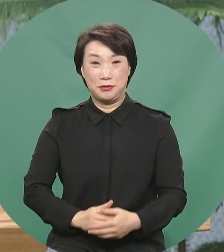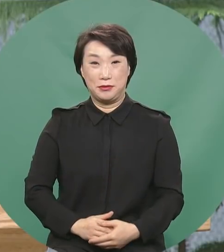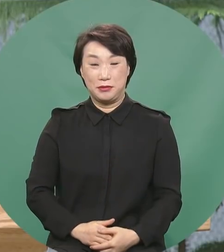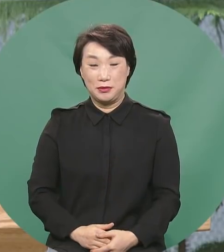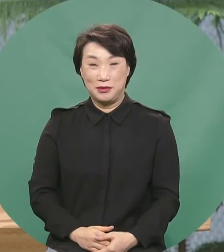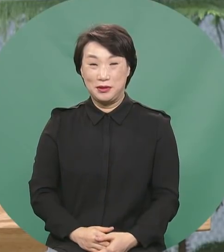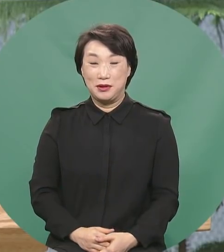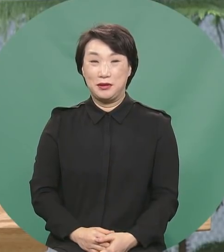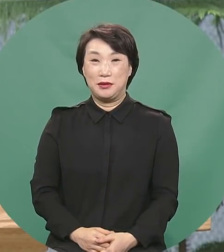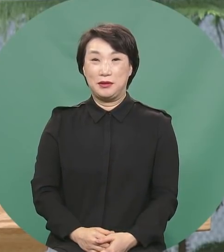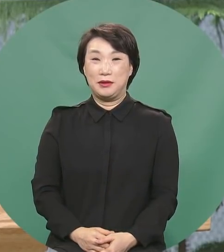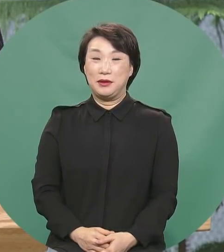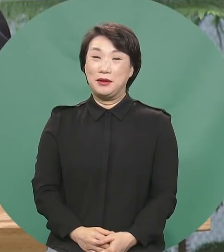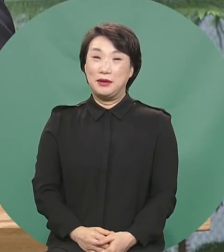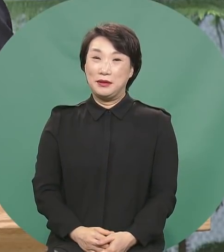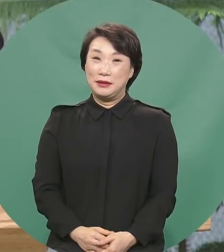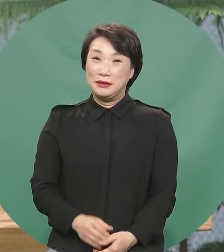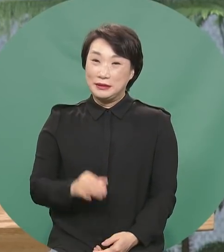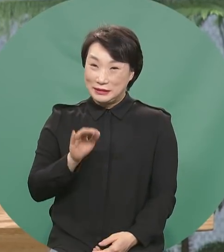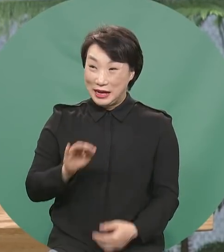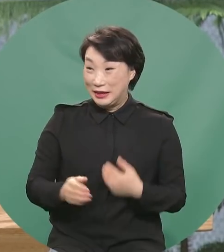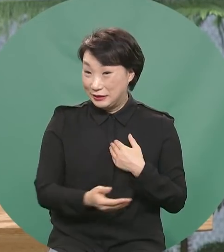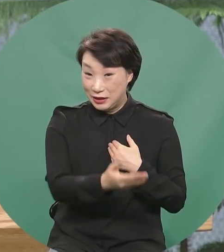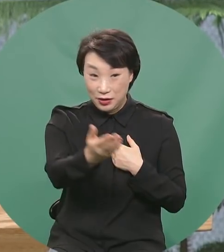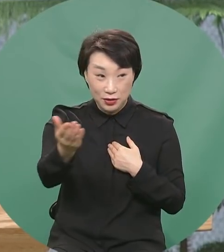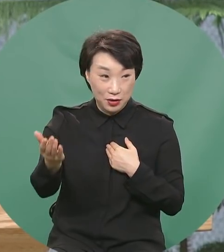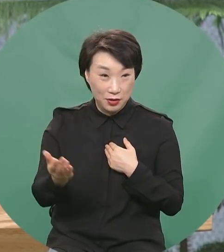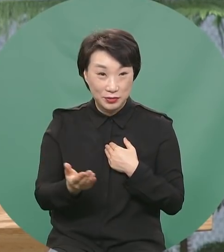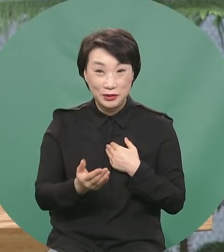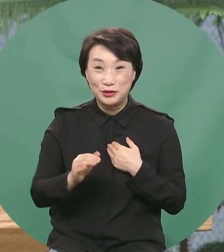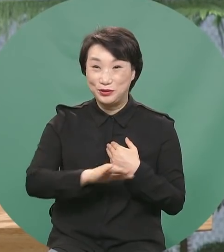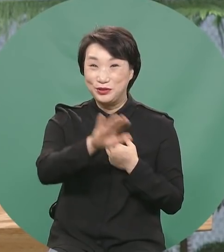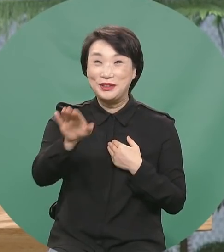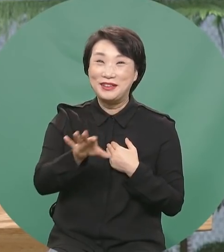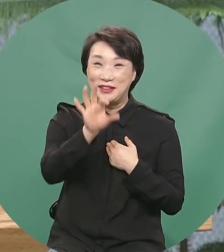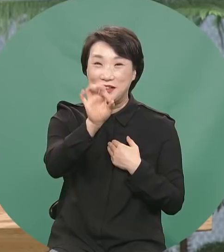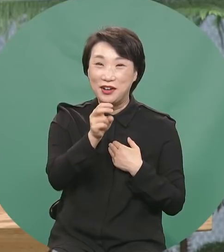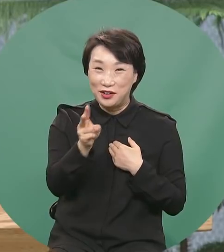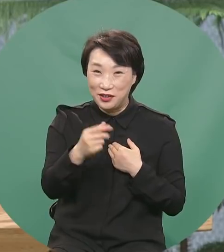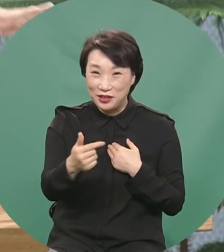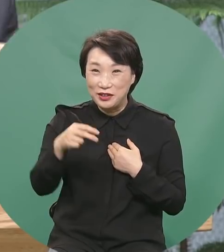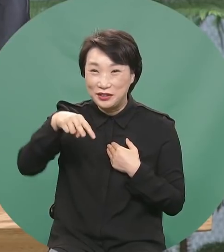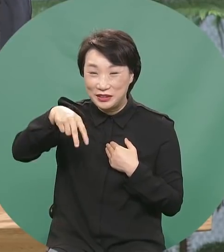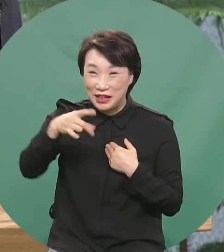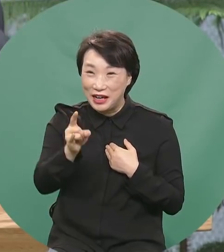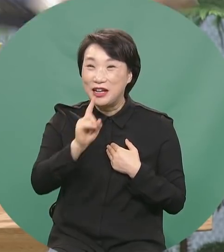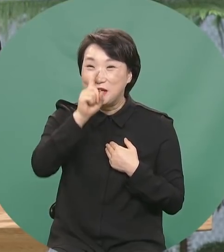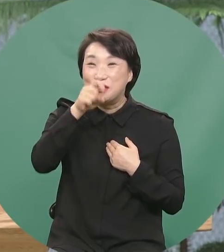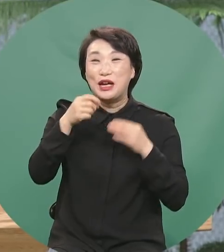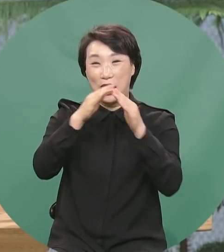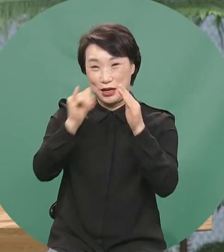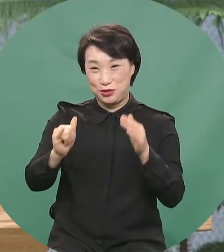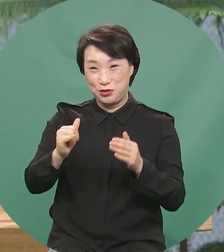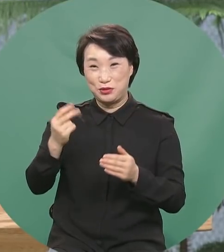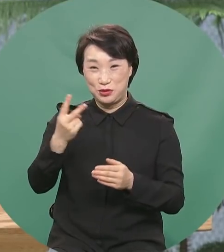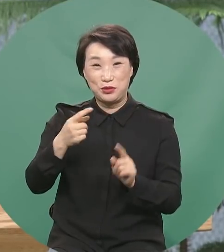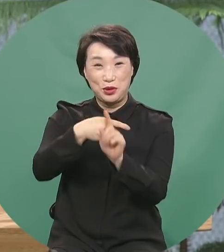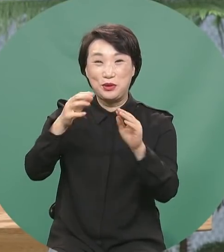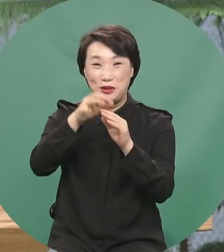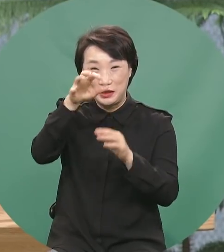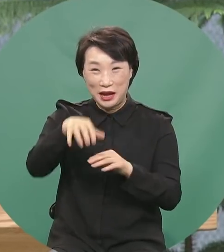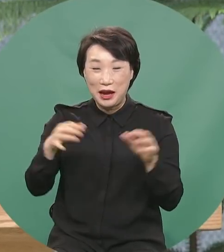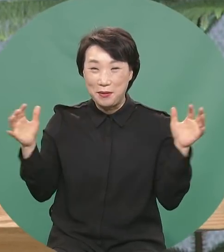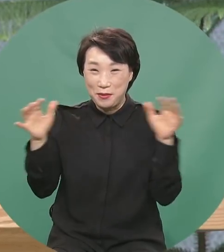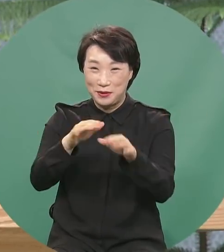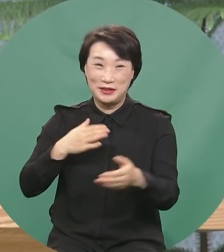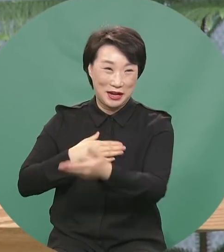쫓아내시되 말씀하셨으니, 여기 연세 가족들이요, 교회에 모인 온 동네들이요,